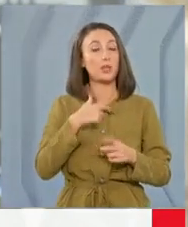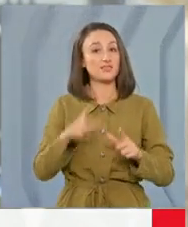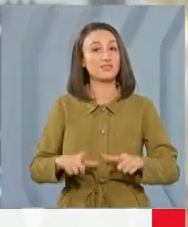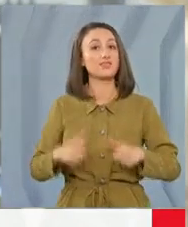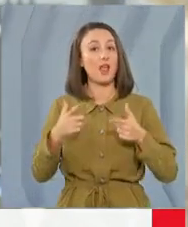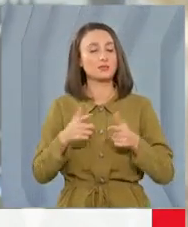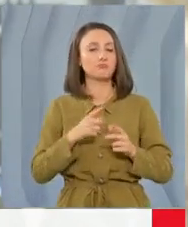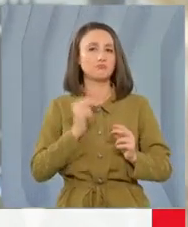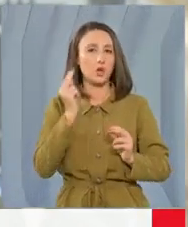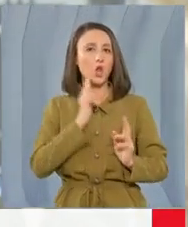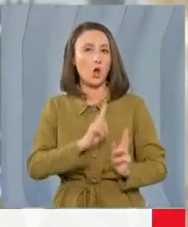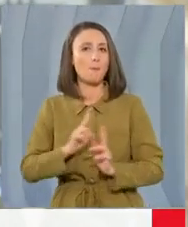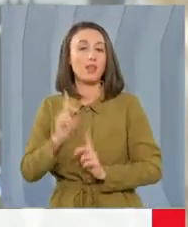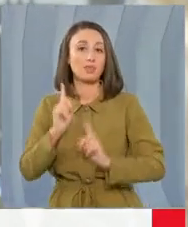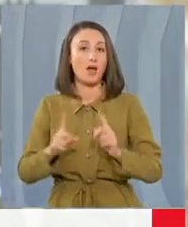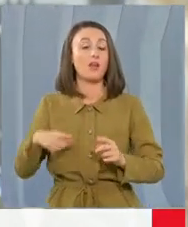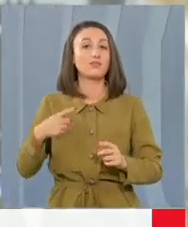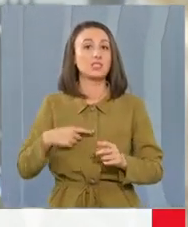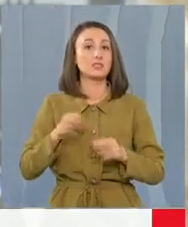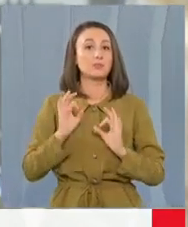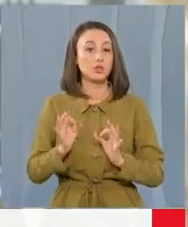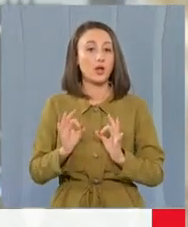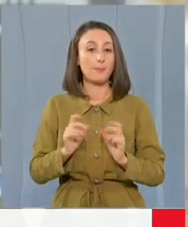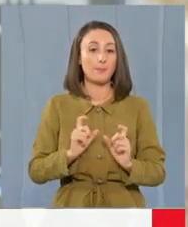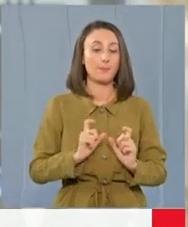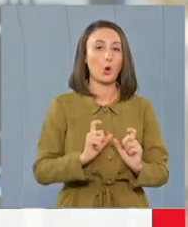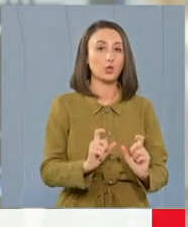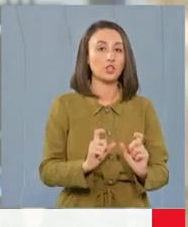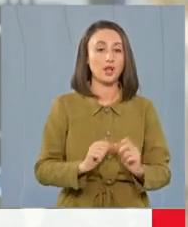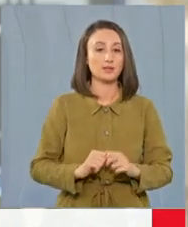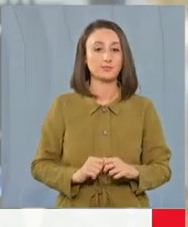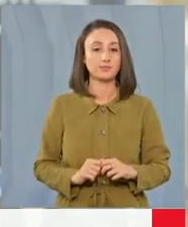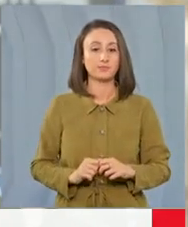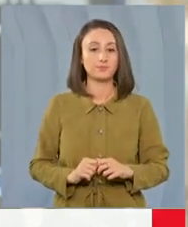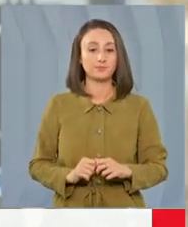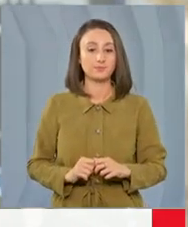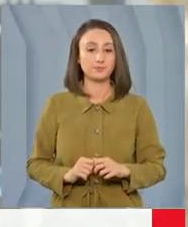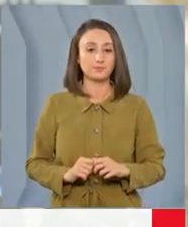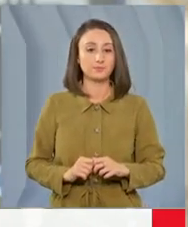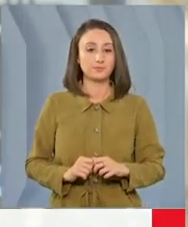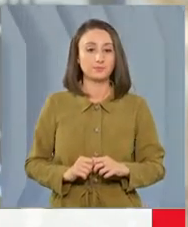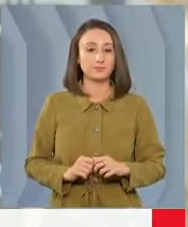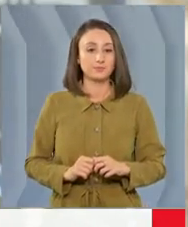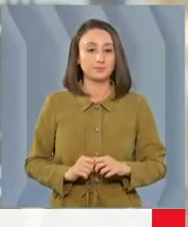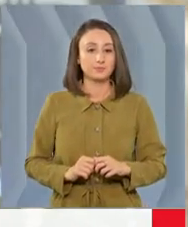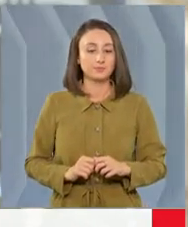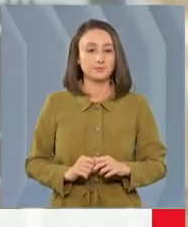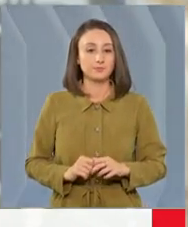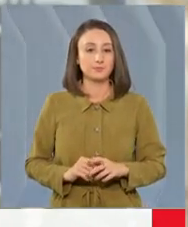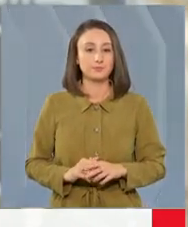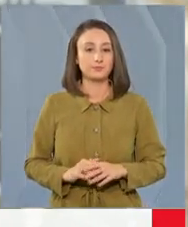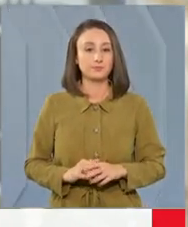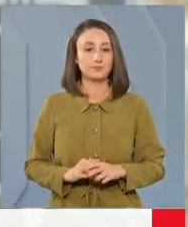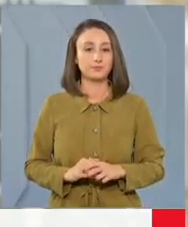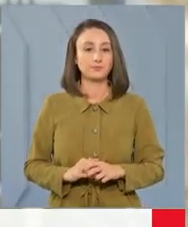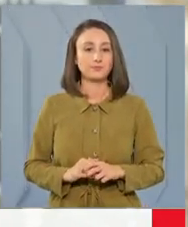trăiască decent dacă ar exista specialii protejați de clasa, dacă nu ar exista specialii protejați de clasa politică